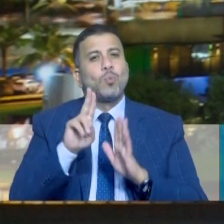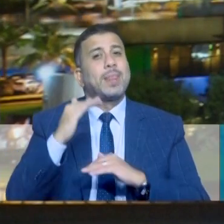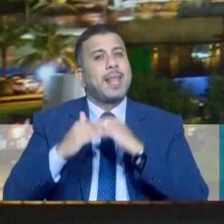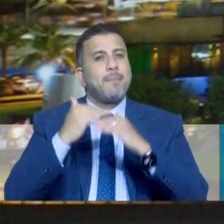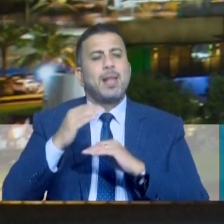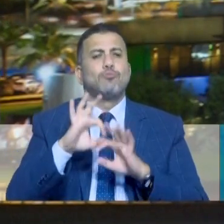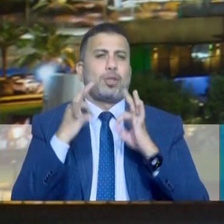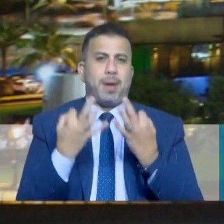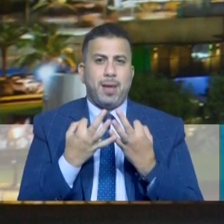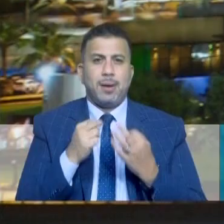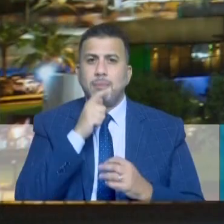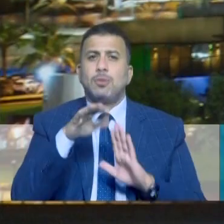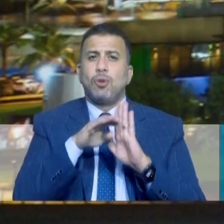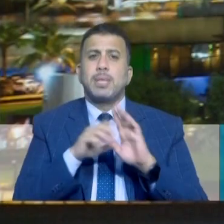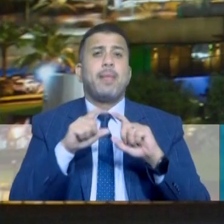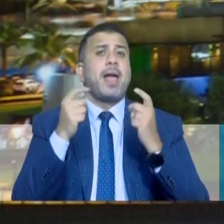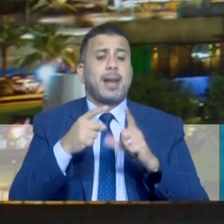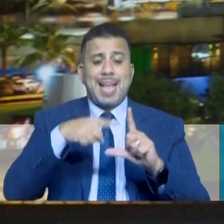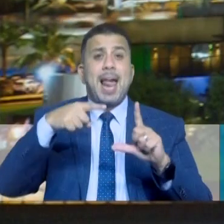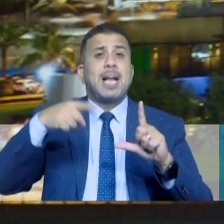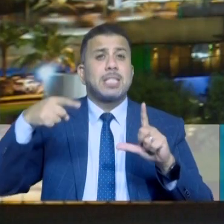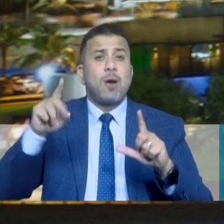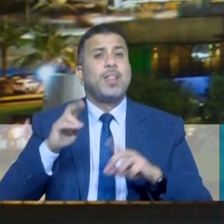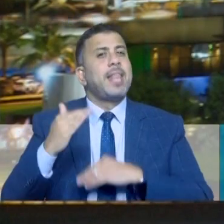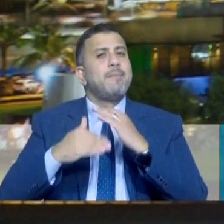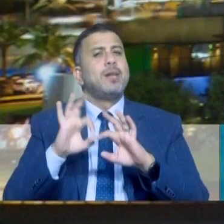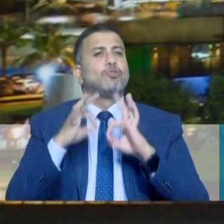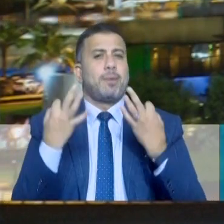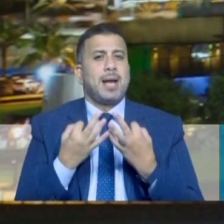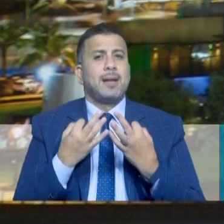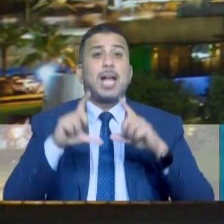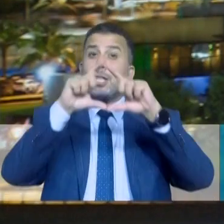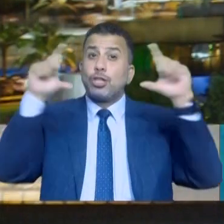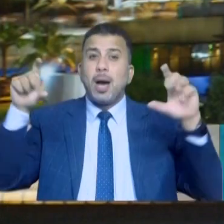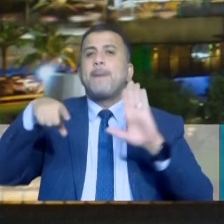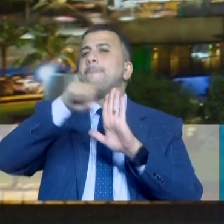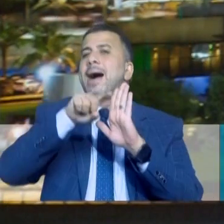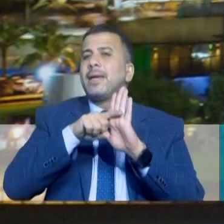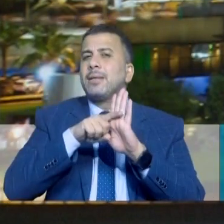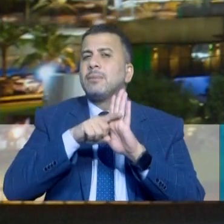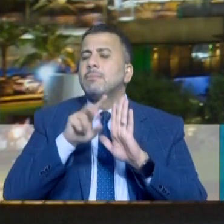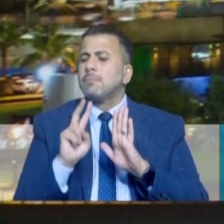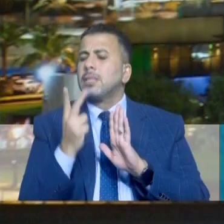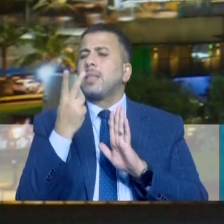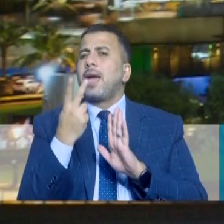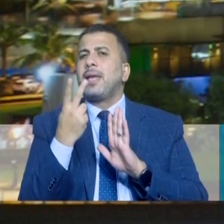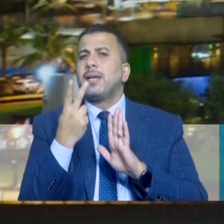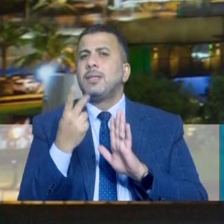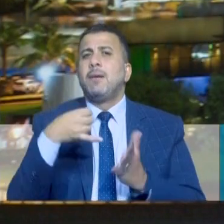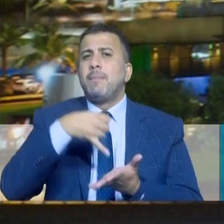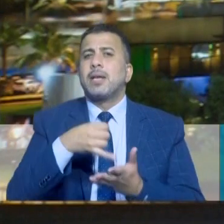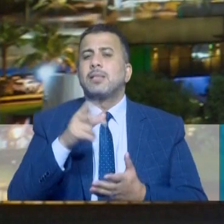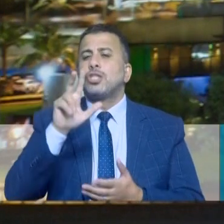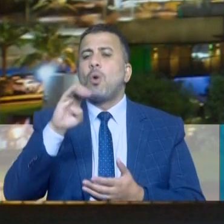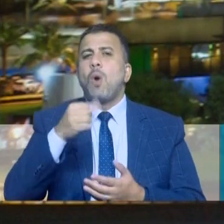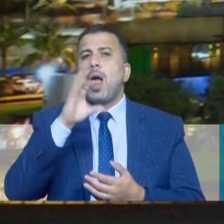للبيانات والتنميه المجتمعيه الذي تنظمه دائره الاحصاء والتنميه المجتمعيه تحت شعار معاير تصنع التغيير